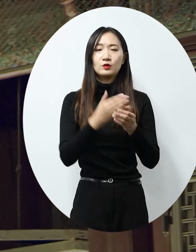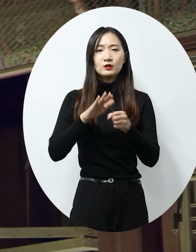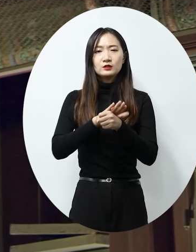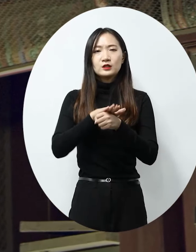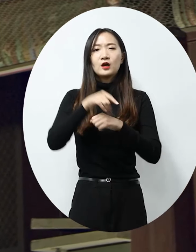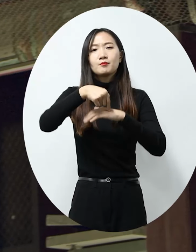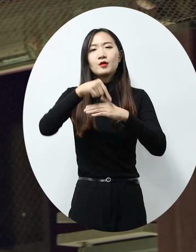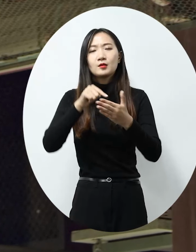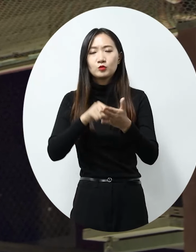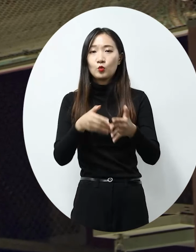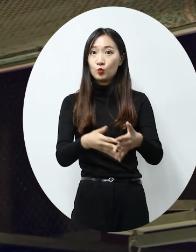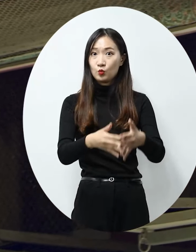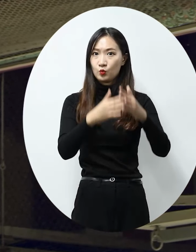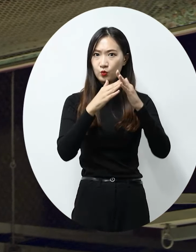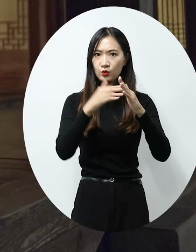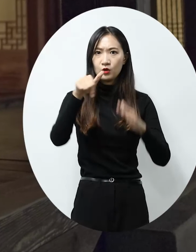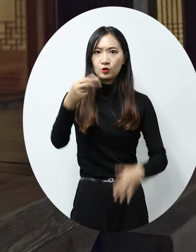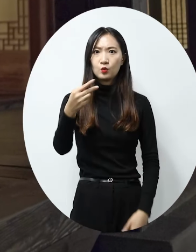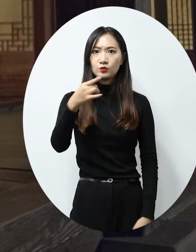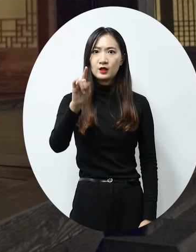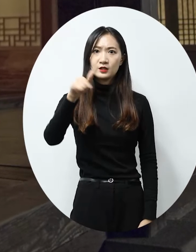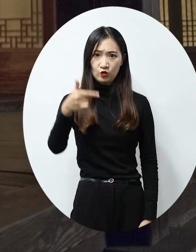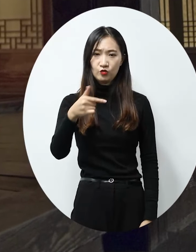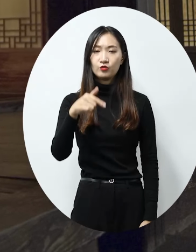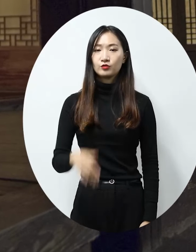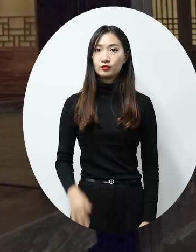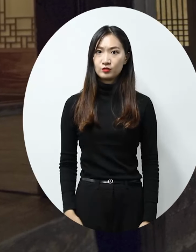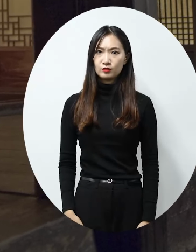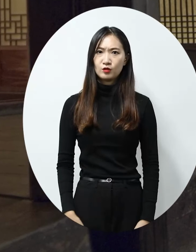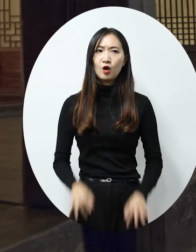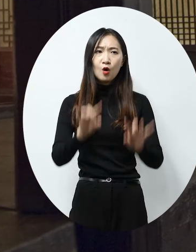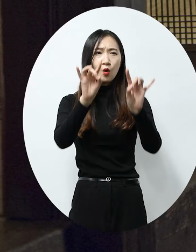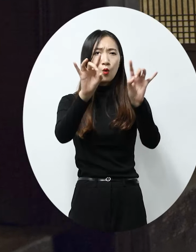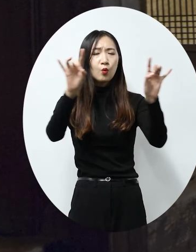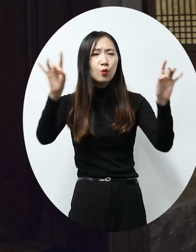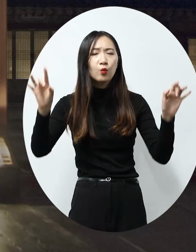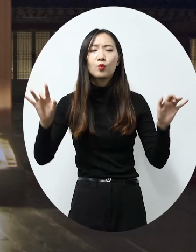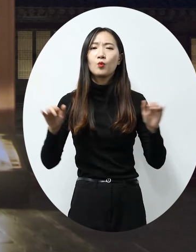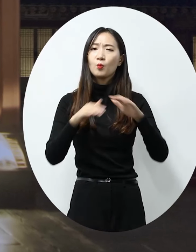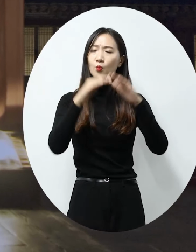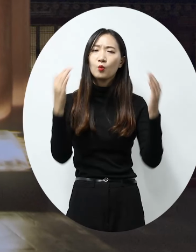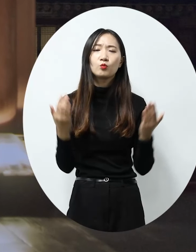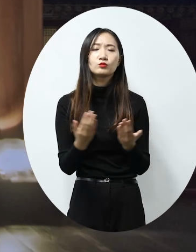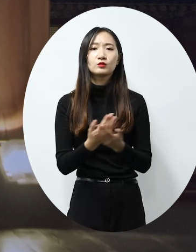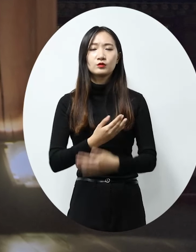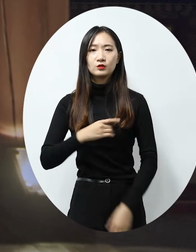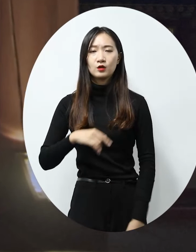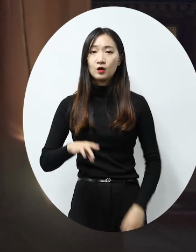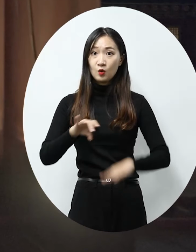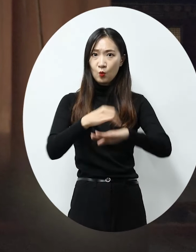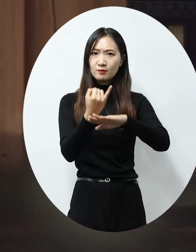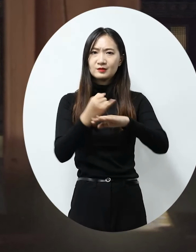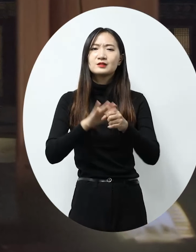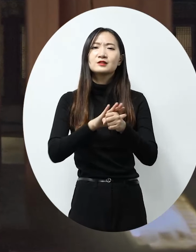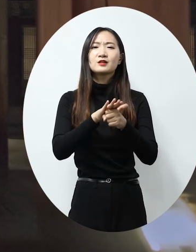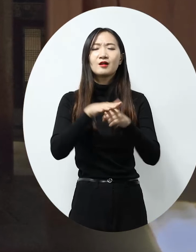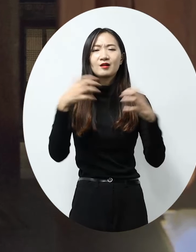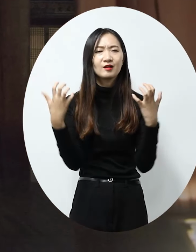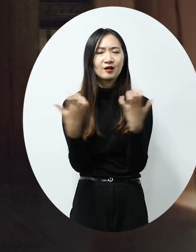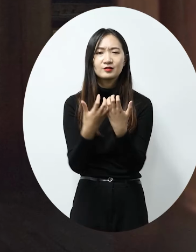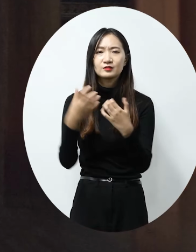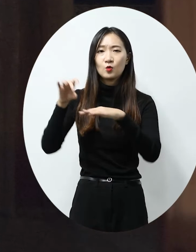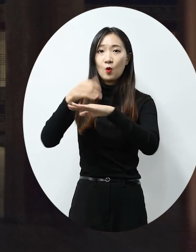지었다는 교태전 현판 하나, 단청 하나에도 왕후를 사랑하는 임금님의 마음이